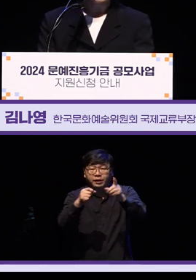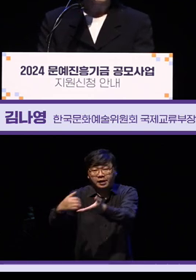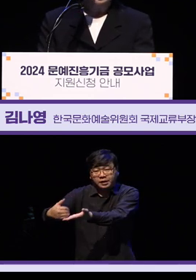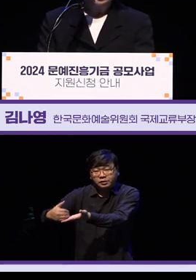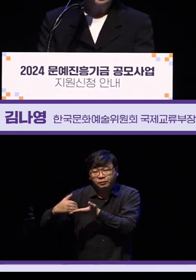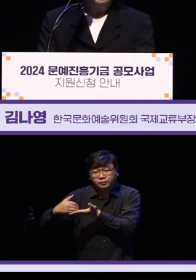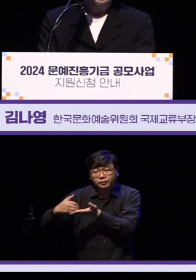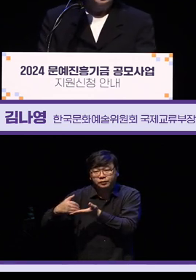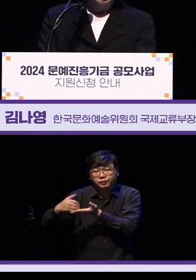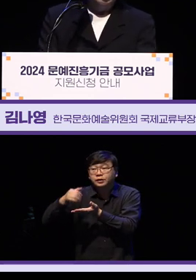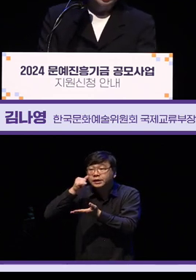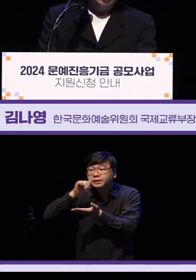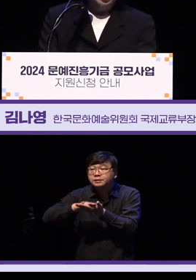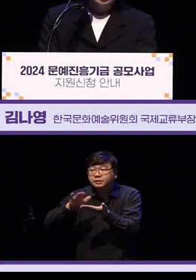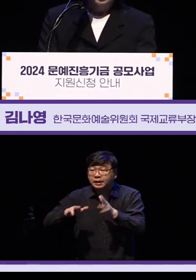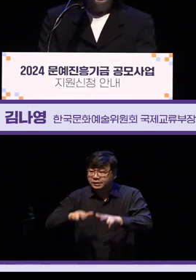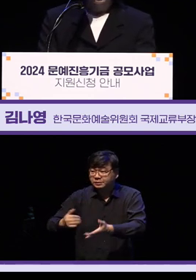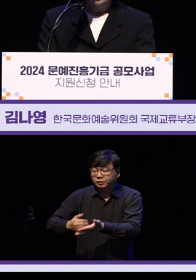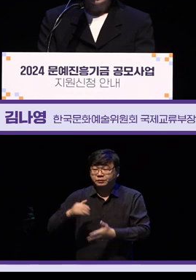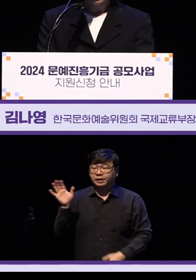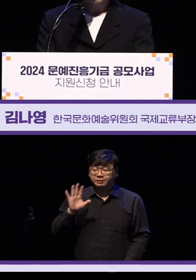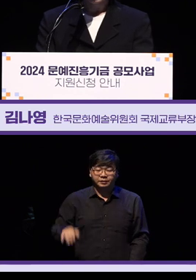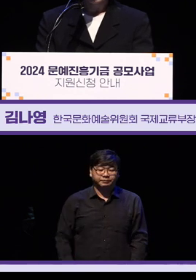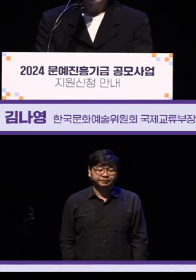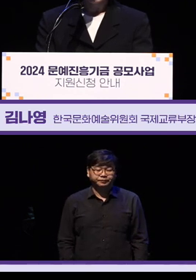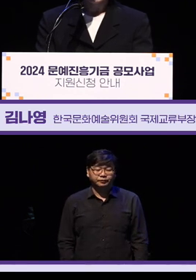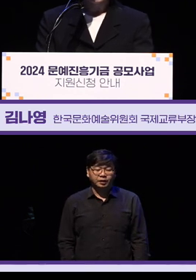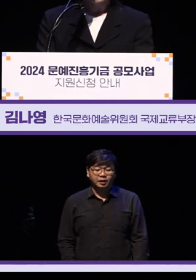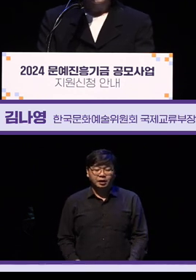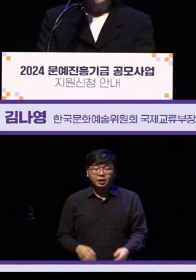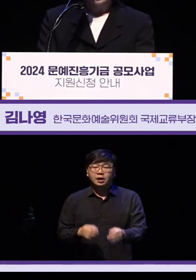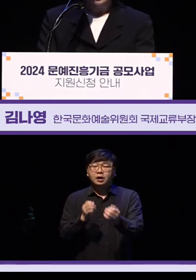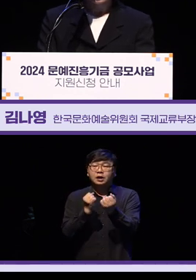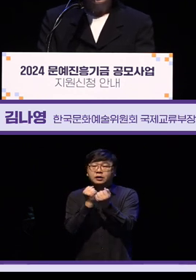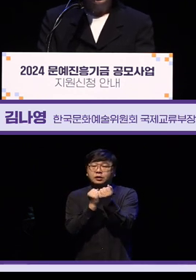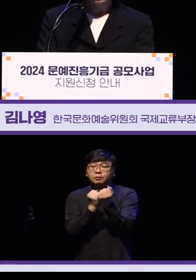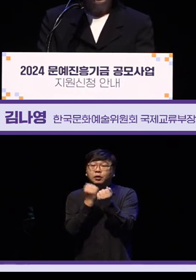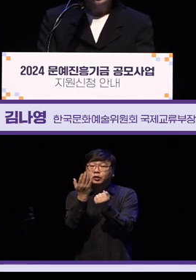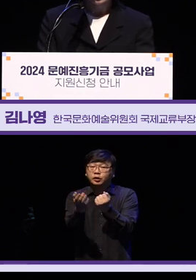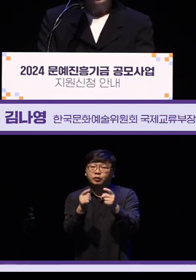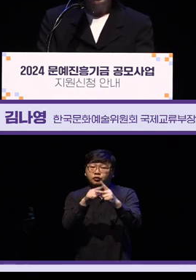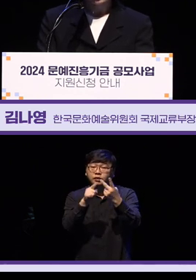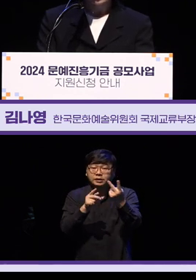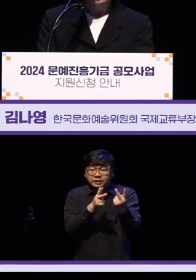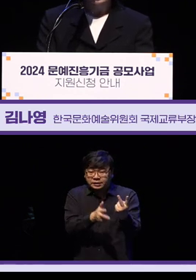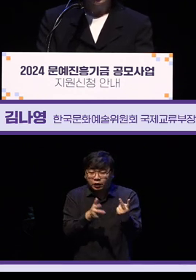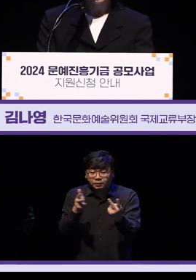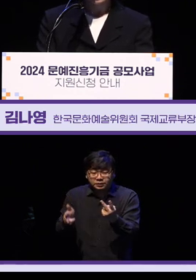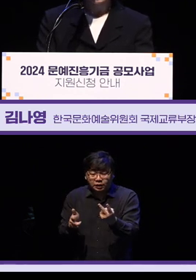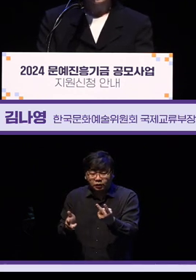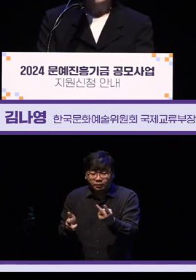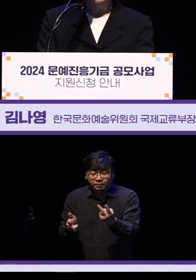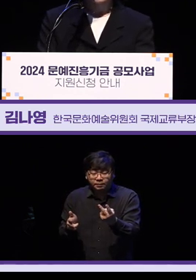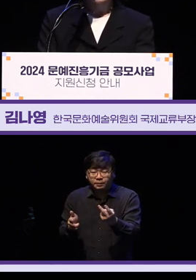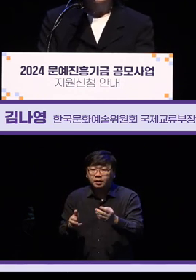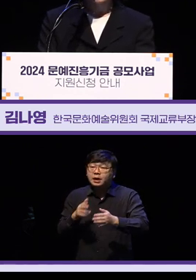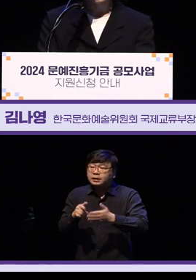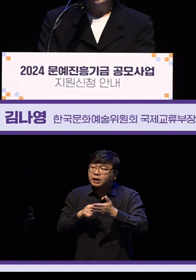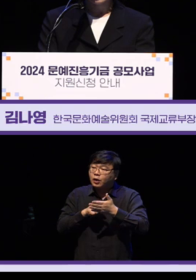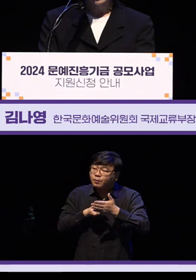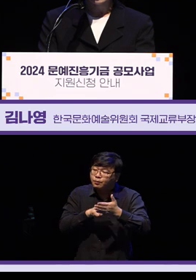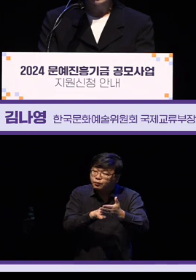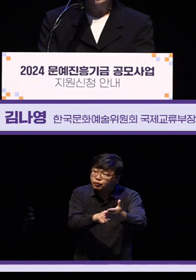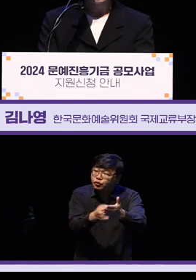접수를 받을 예정입니다 설명드린 두 가지 사업 모두 초청장과 계약서 또는 이에 준하는 사업이 진행된다는